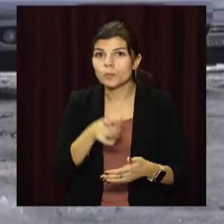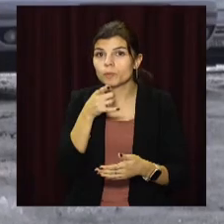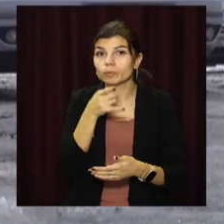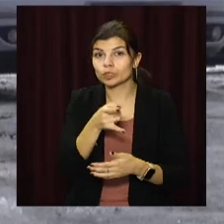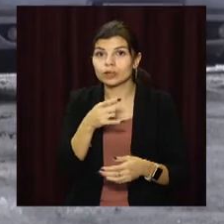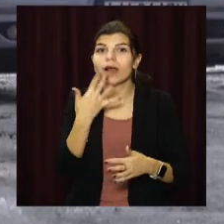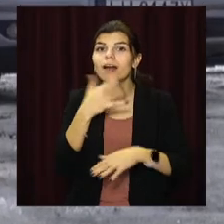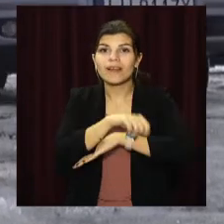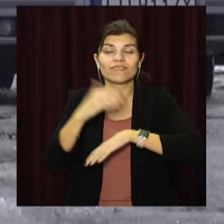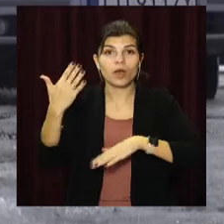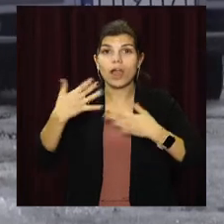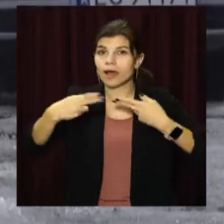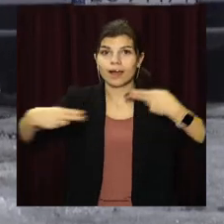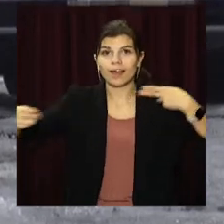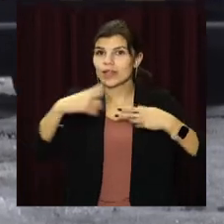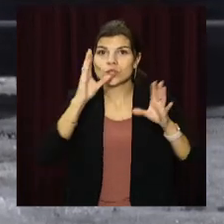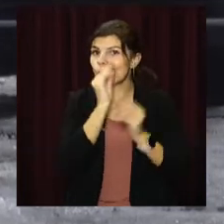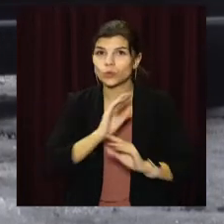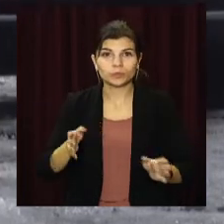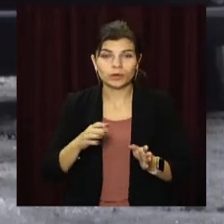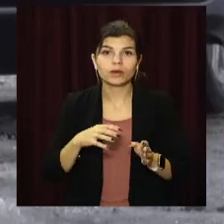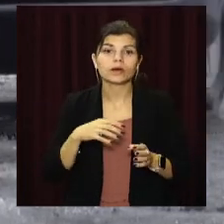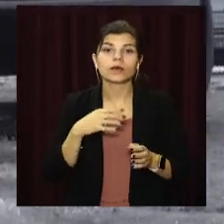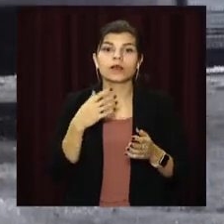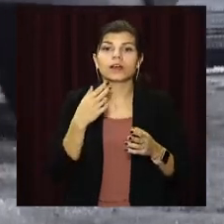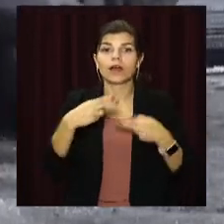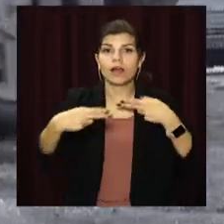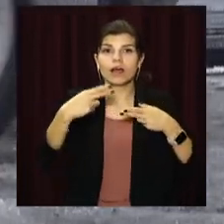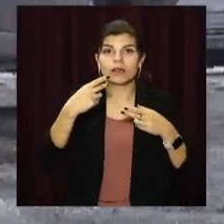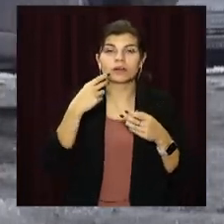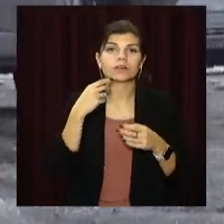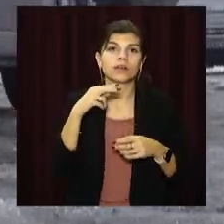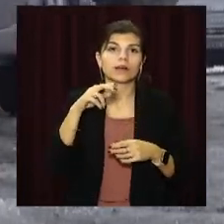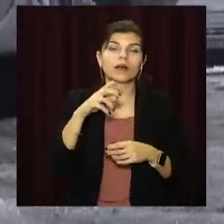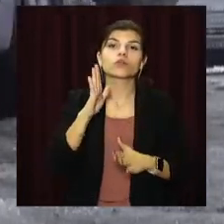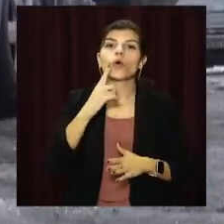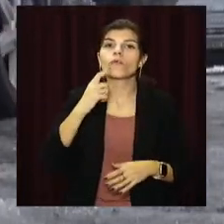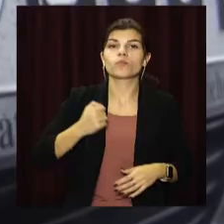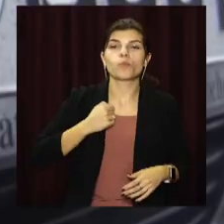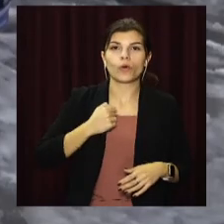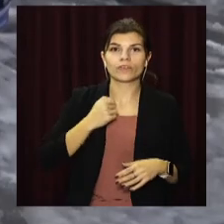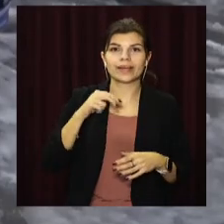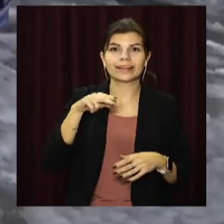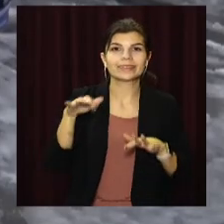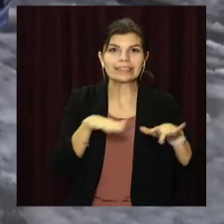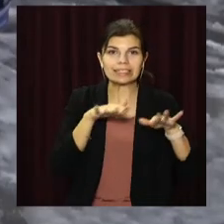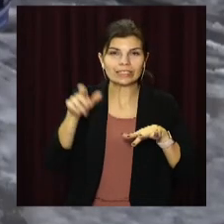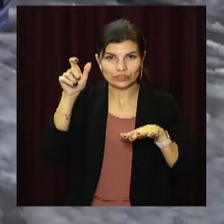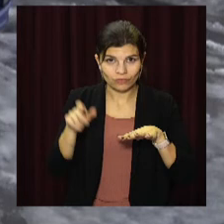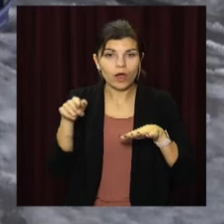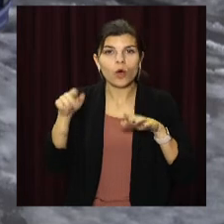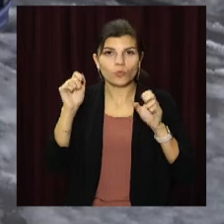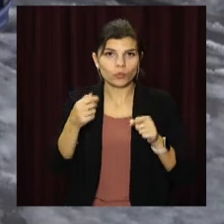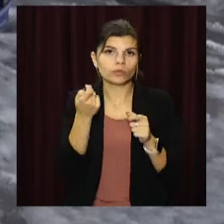автівки. Наразі розмитнити свою автівку за пільгових умов можуть лише учасники бойових дій на сході України. Проте